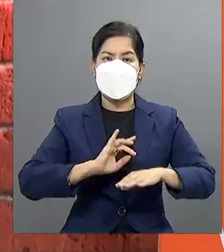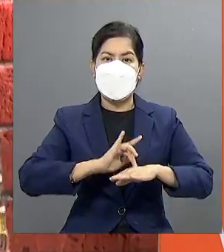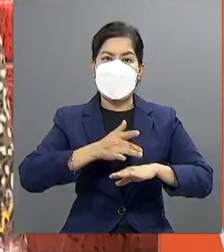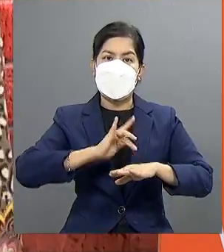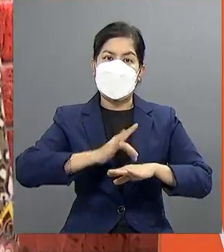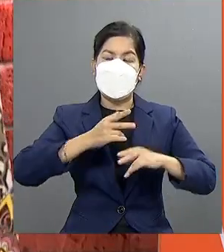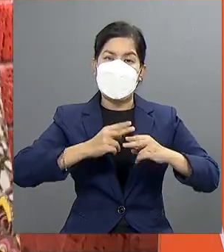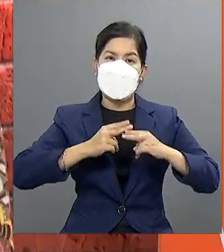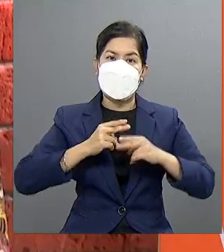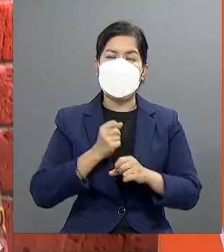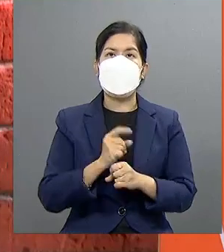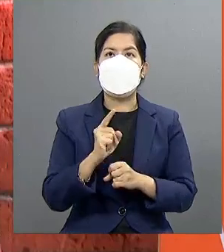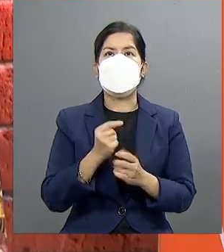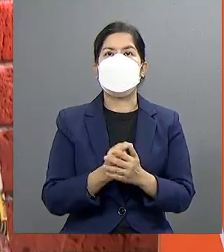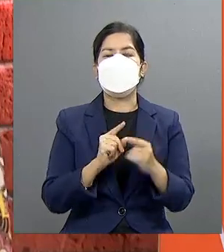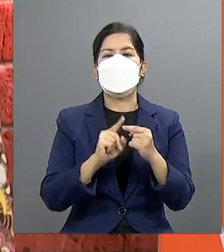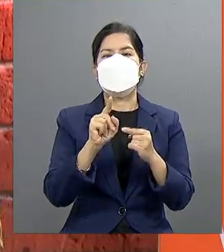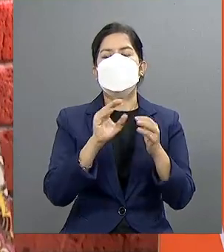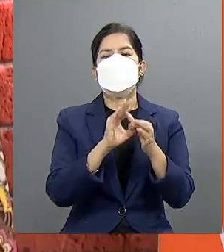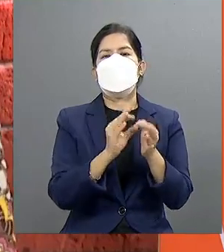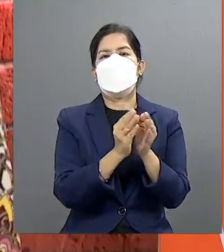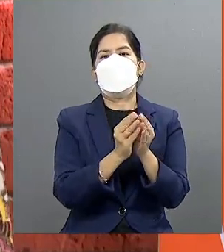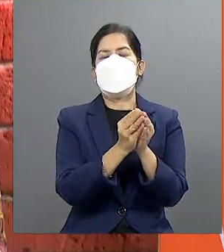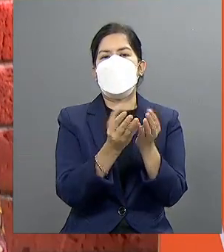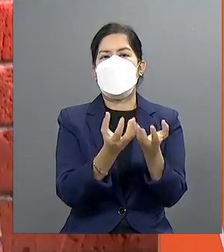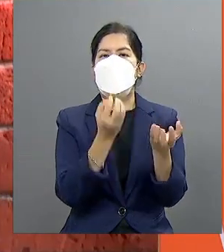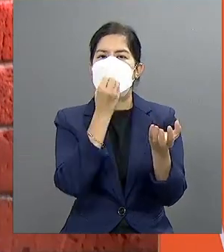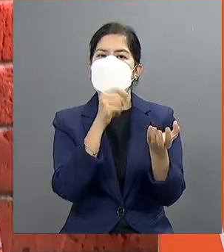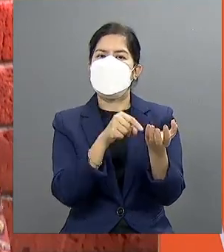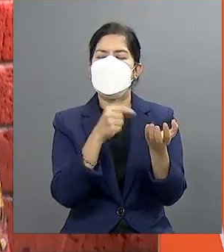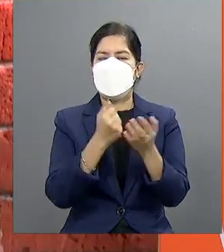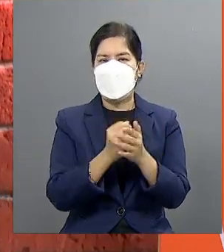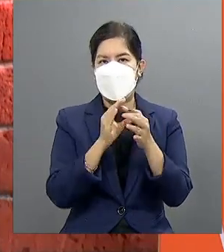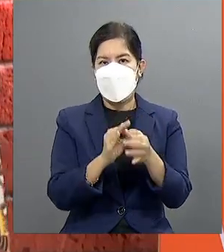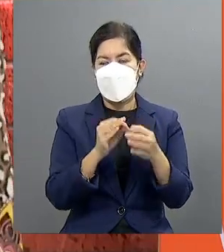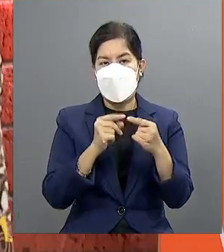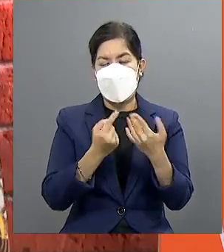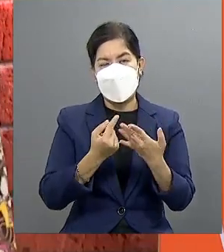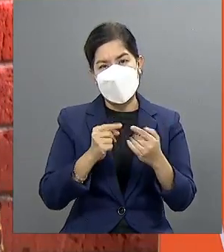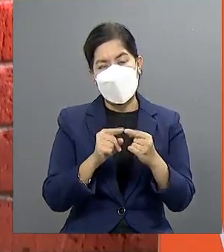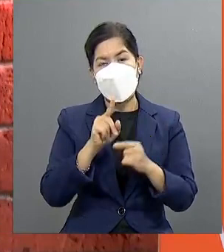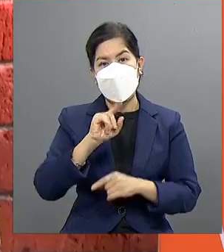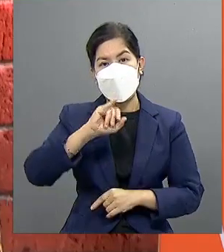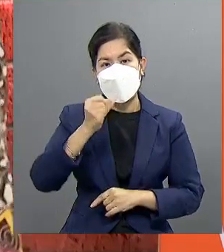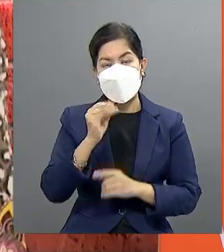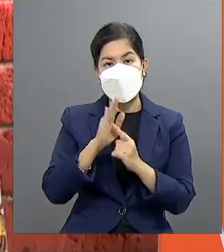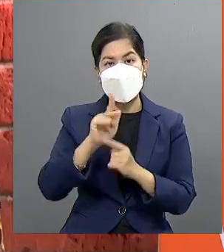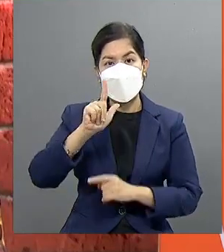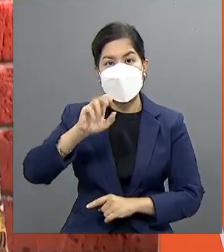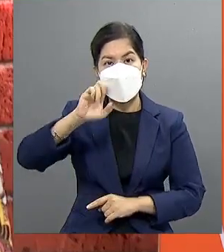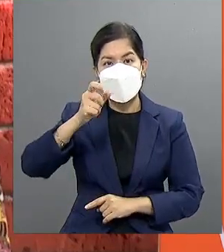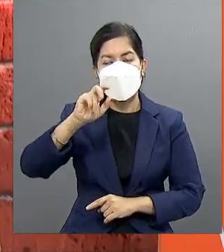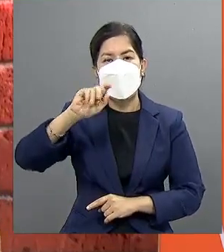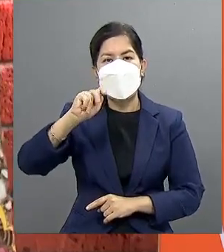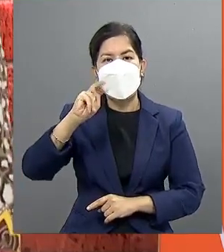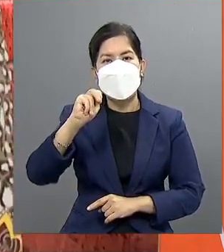ก็คือเรื่องอาหารอาหารจะสำคัญมากนะคะเมื่อกี้หมอพูดเรื่องจุลินทรีย์สุขภาพแล้วใช่ไหมคะที่มันอยู่ในลำไส้อยู่ในร่างกายซึ่งอาหารที่ดี